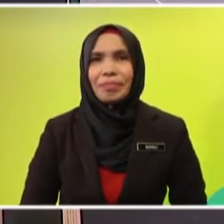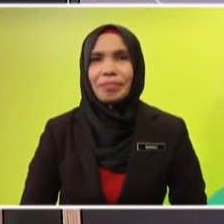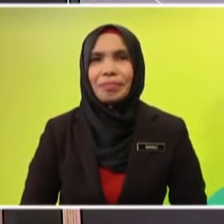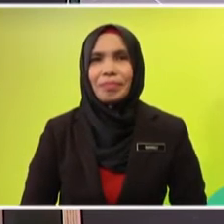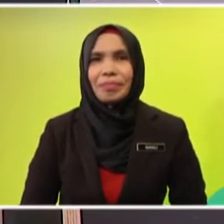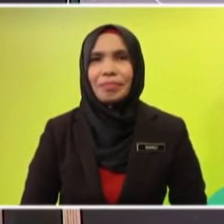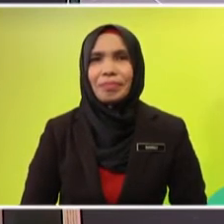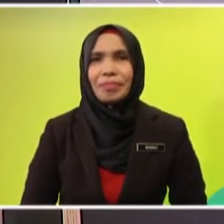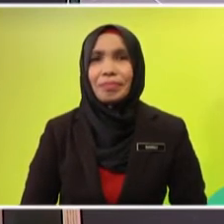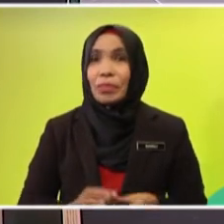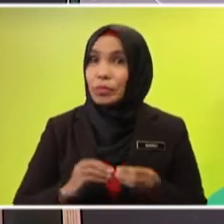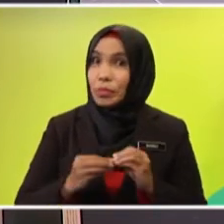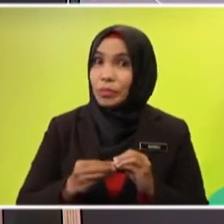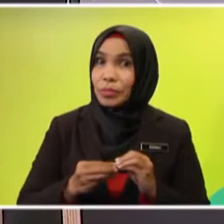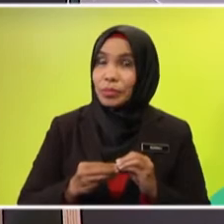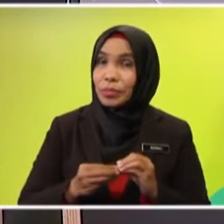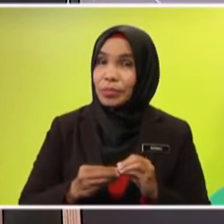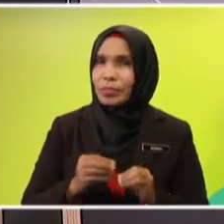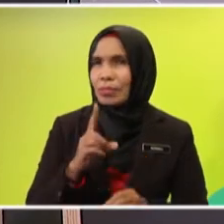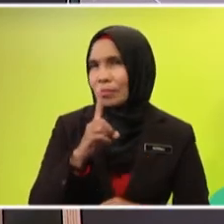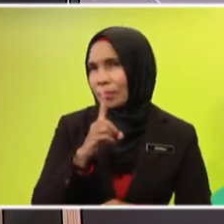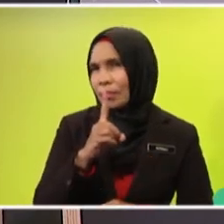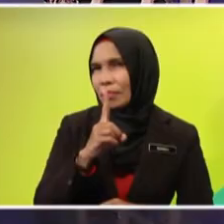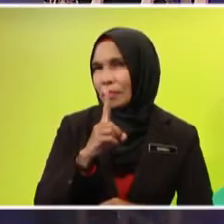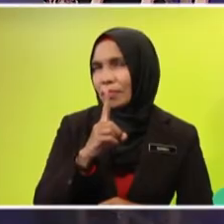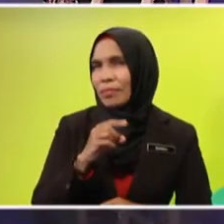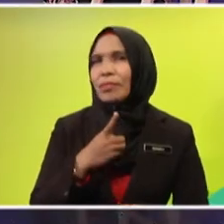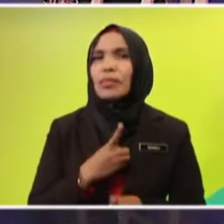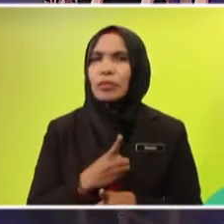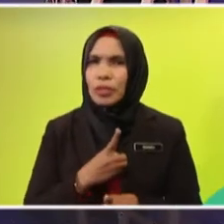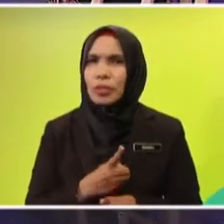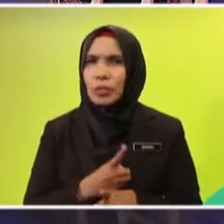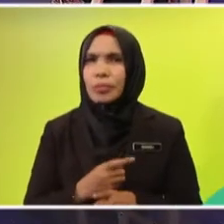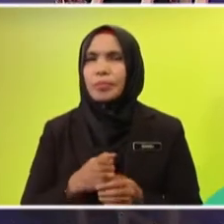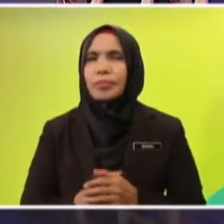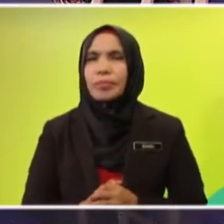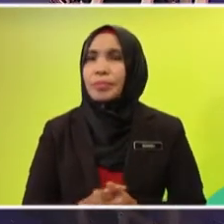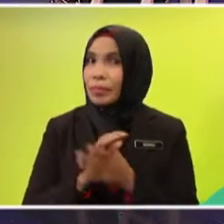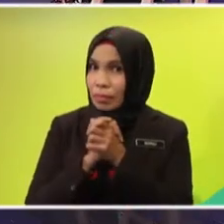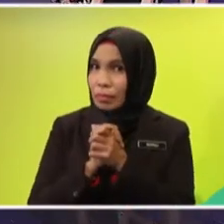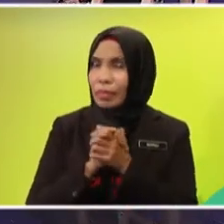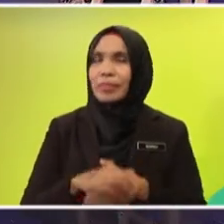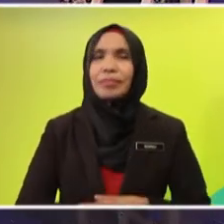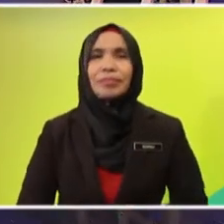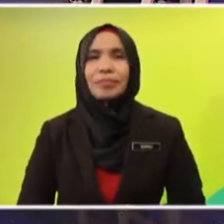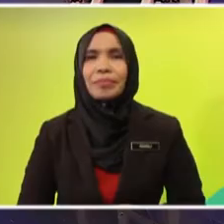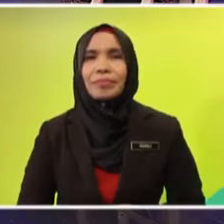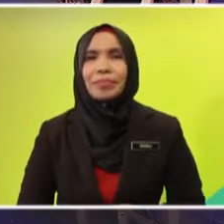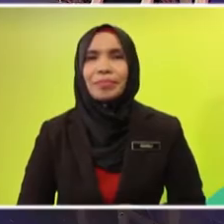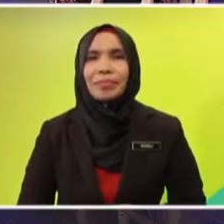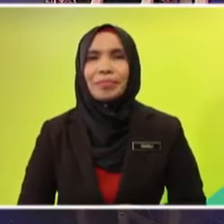kesini ini adalah numbur satu betul ivancevich setelah